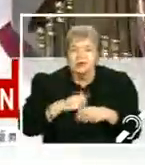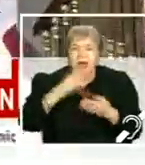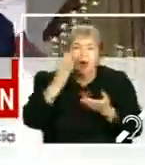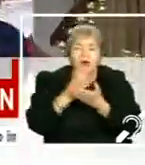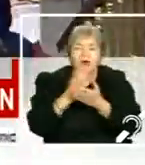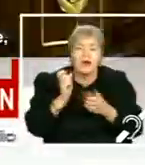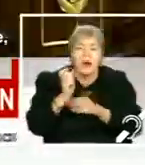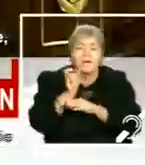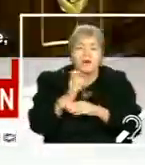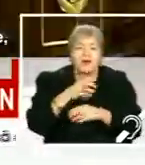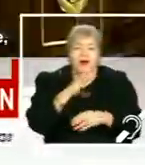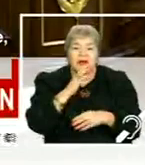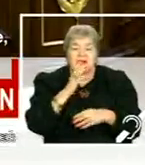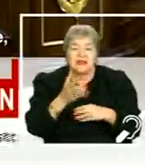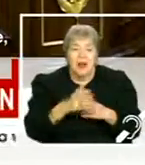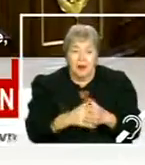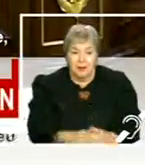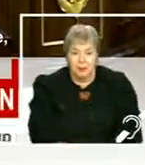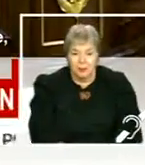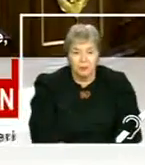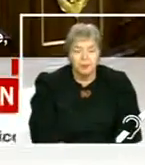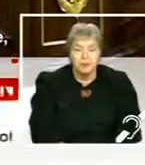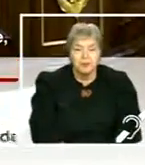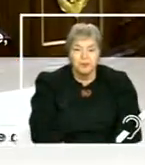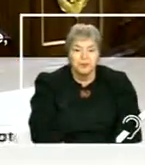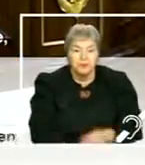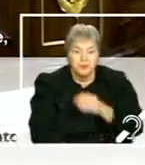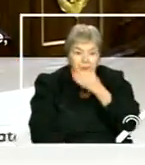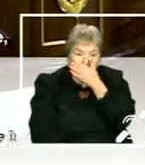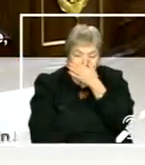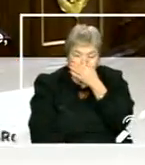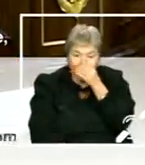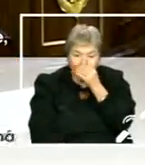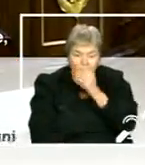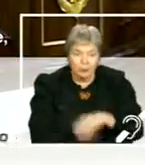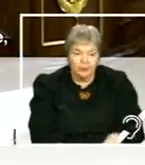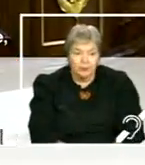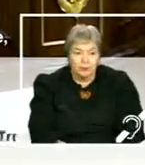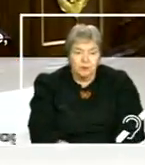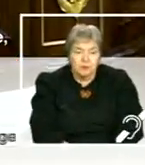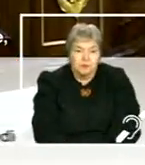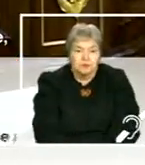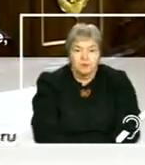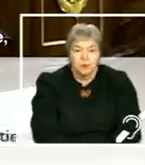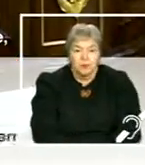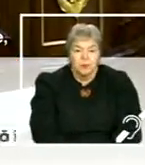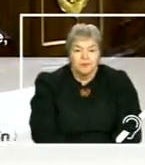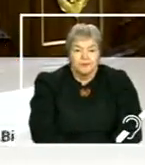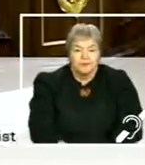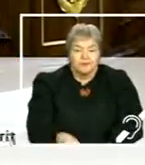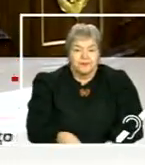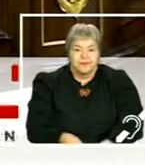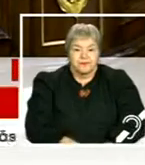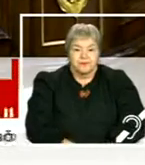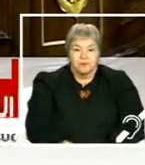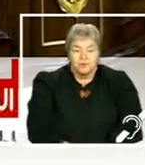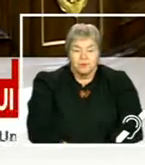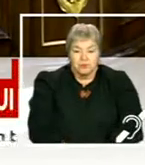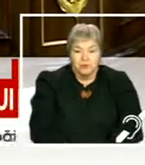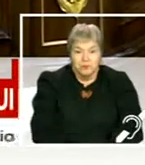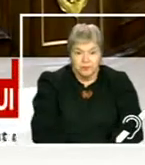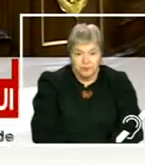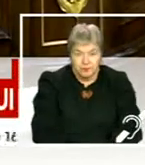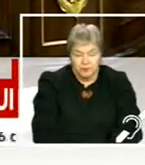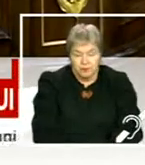împotriva Israelului. Tras haber consensuado la decisión entre los dos partidos que formamos el gobierno de coalición progresista y haciéndonos